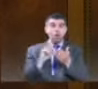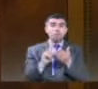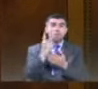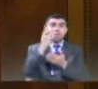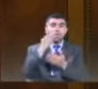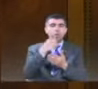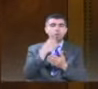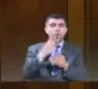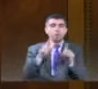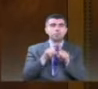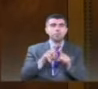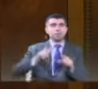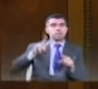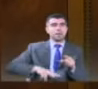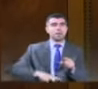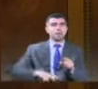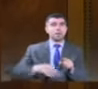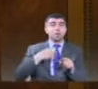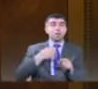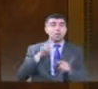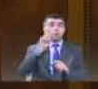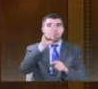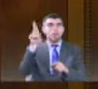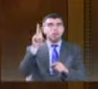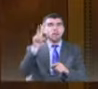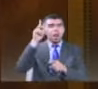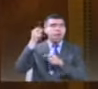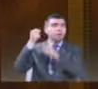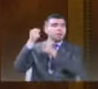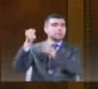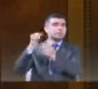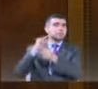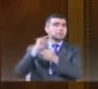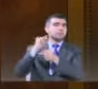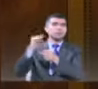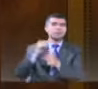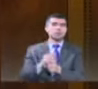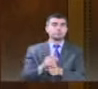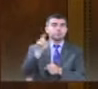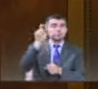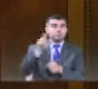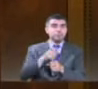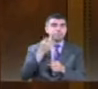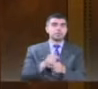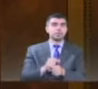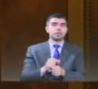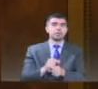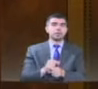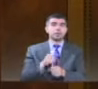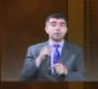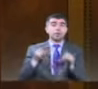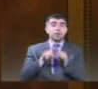المنطقة، والذي استطاع تحت القيادة الرشيدة لصاحب الجلالة الملك محمد السادس نصره الله وأيده أن